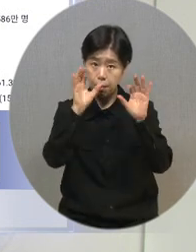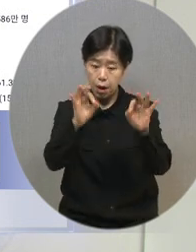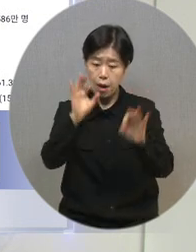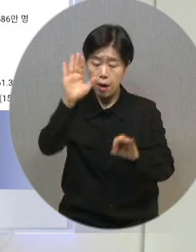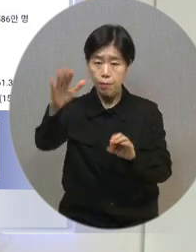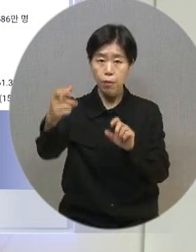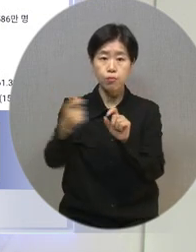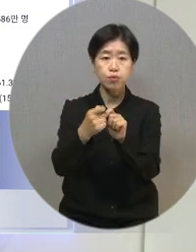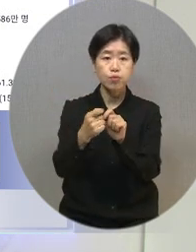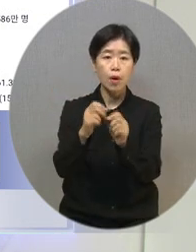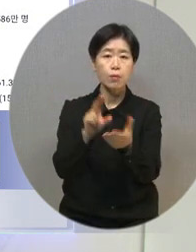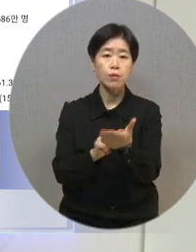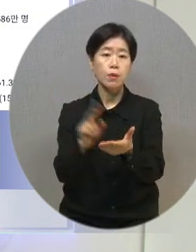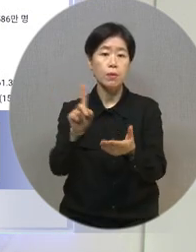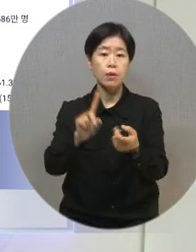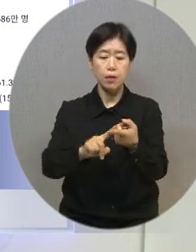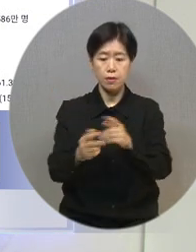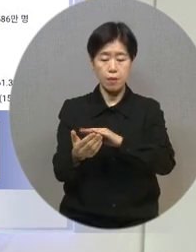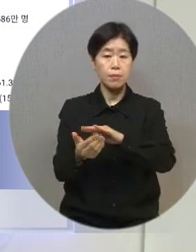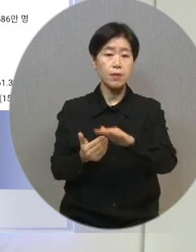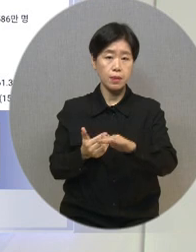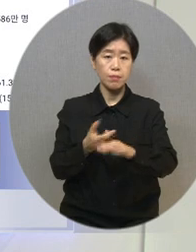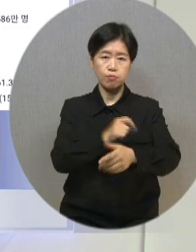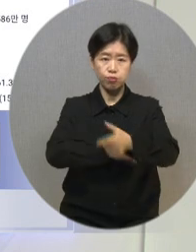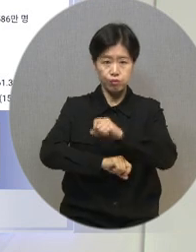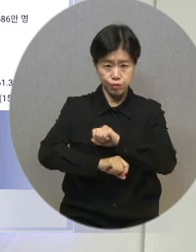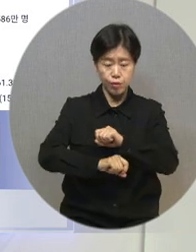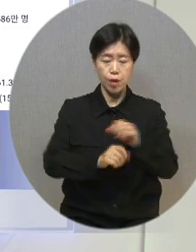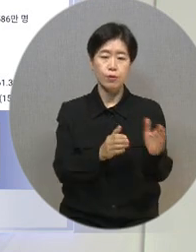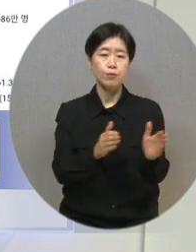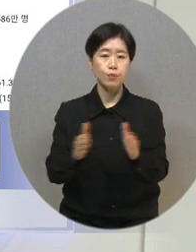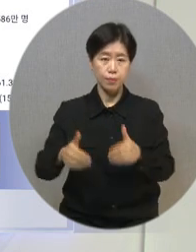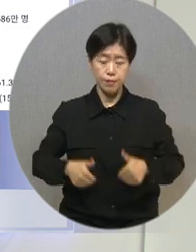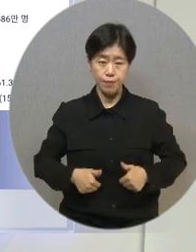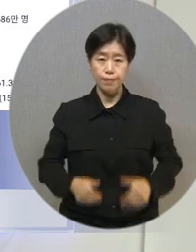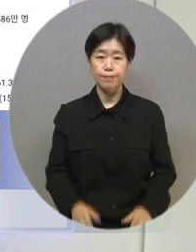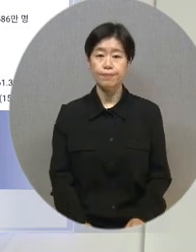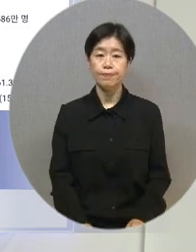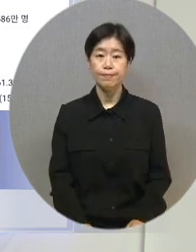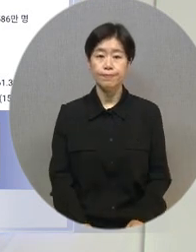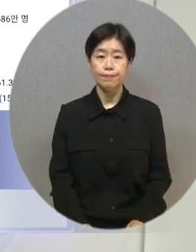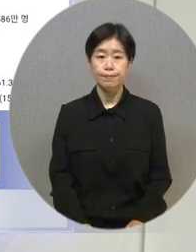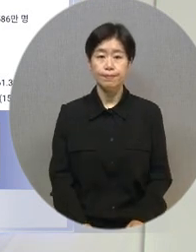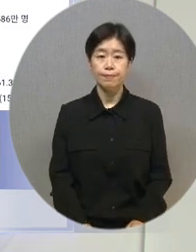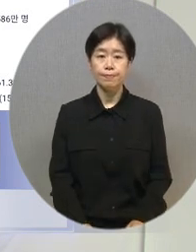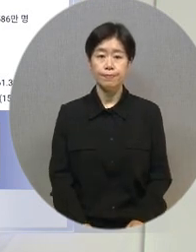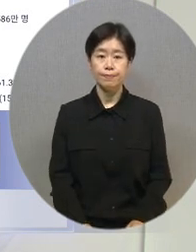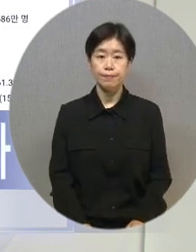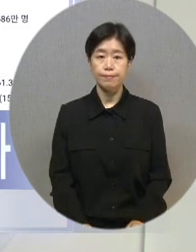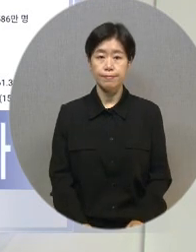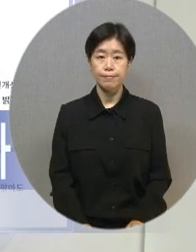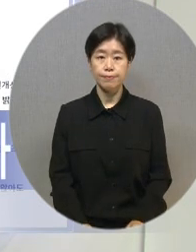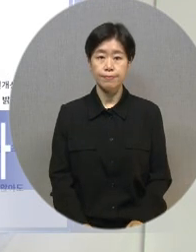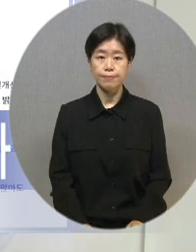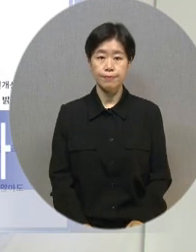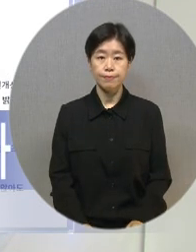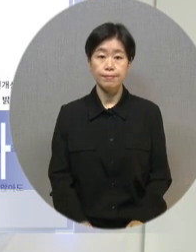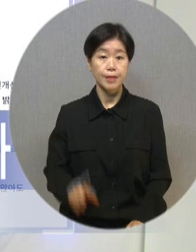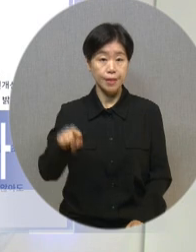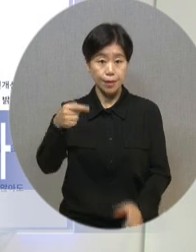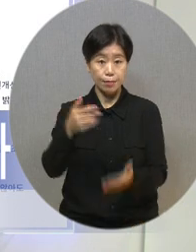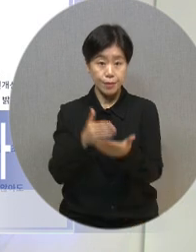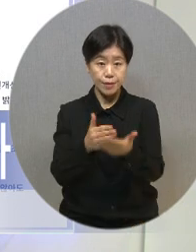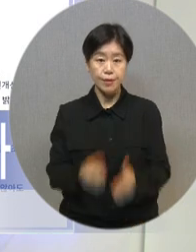보다 능동적으로 대처하고 한발 먼저 앞서 나가야 할 것입니다 다음